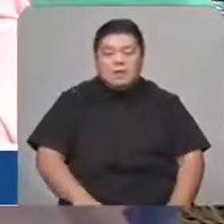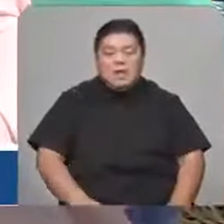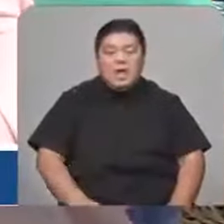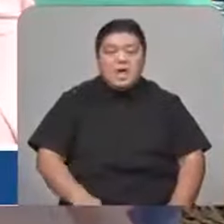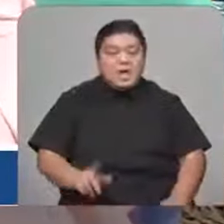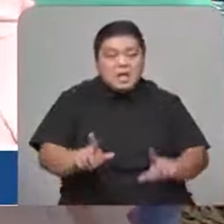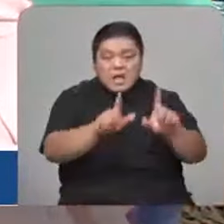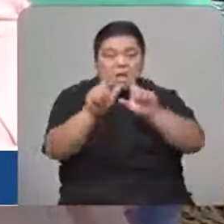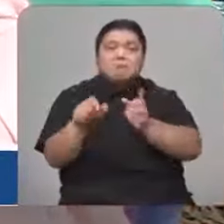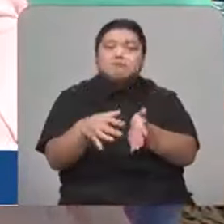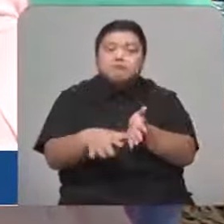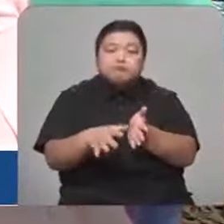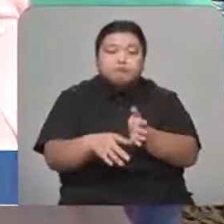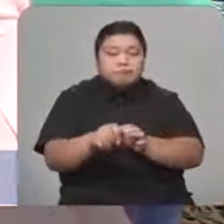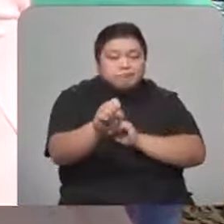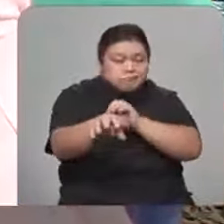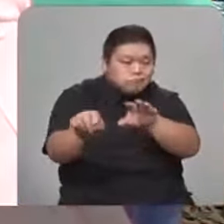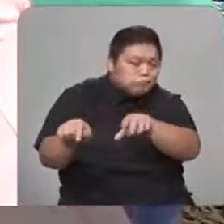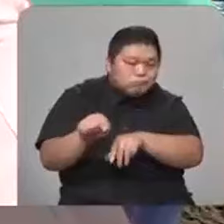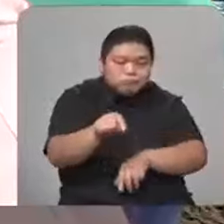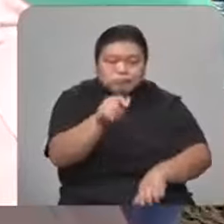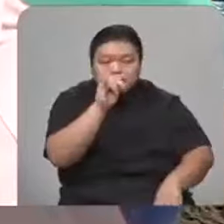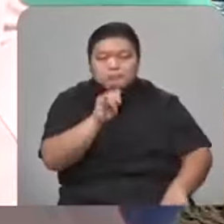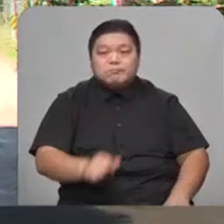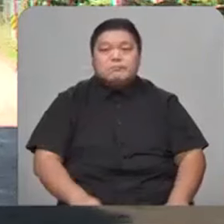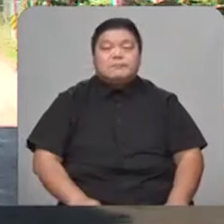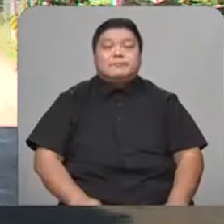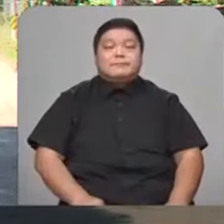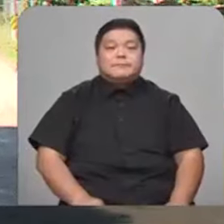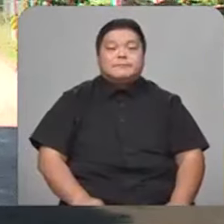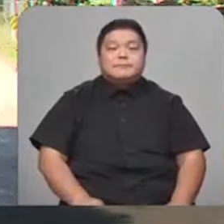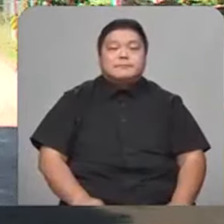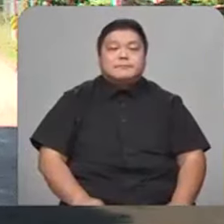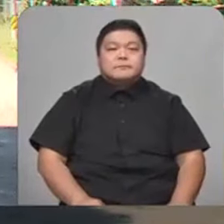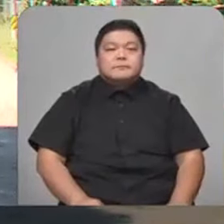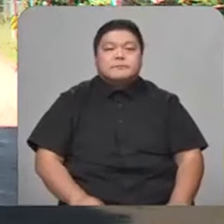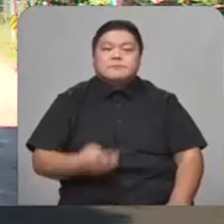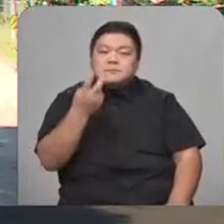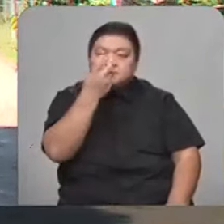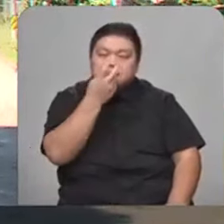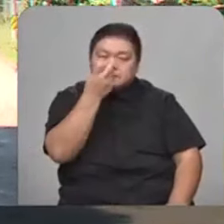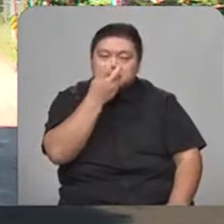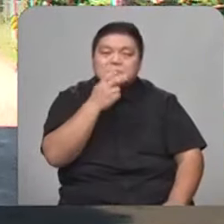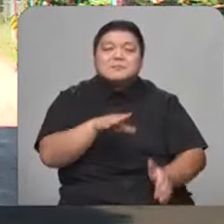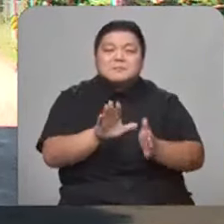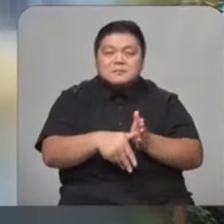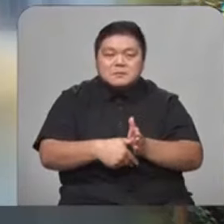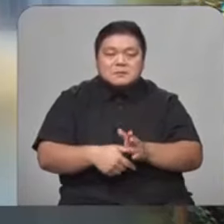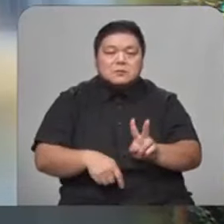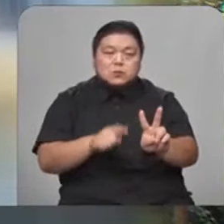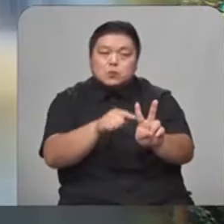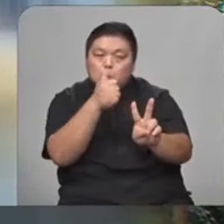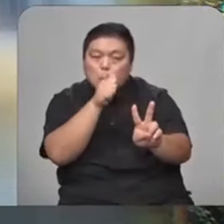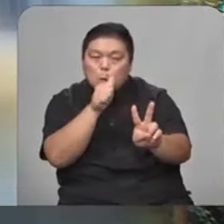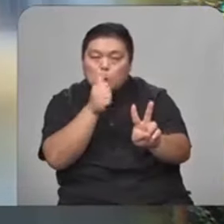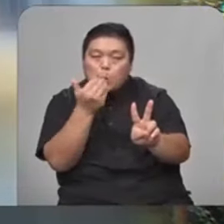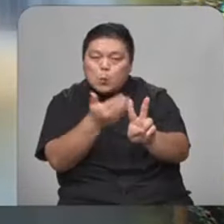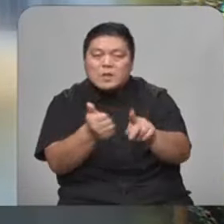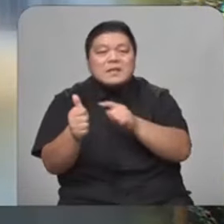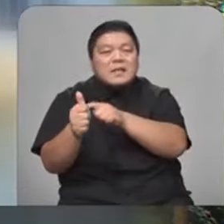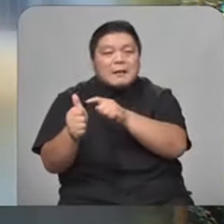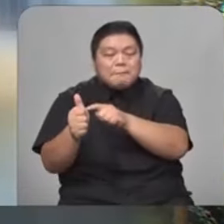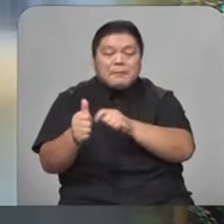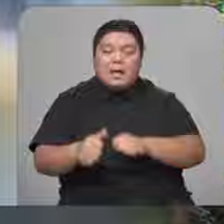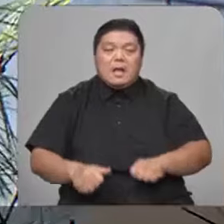앞입니다. 칫솔과 치약 등 생활 흔적이 그대로 남아 있습니다. 경찰 조사에서 이들에게 일자리를 소개한 인력